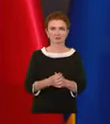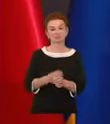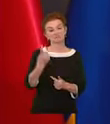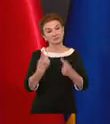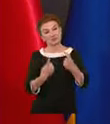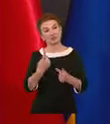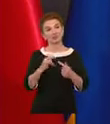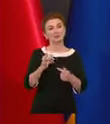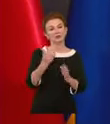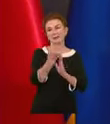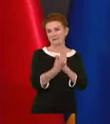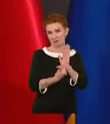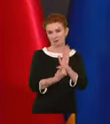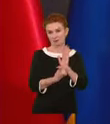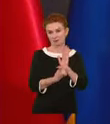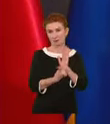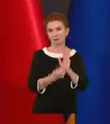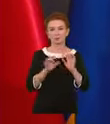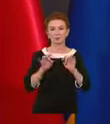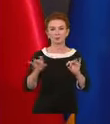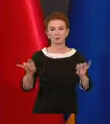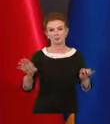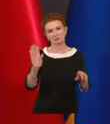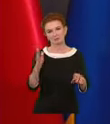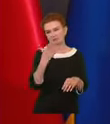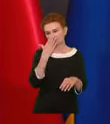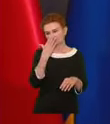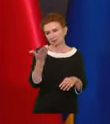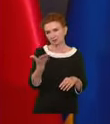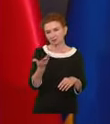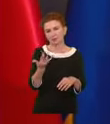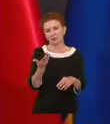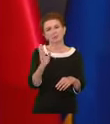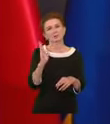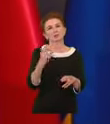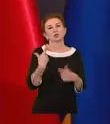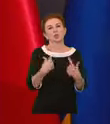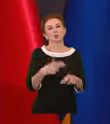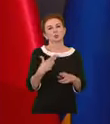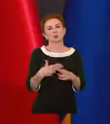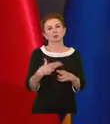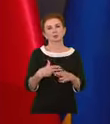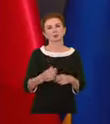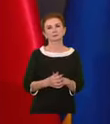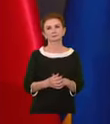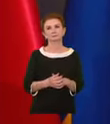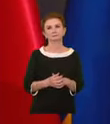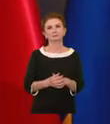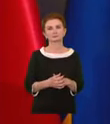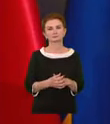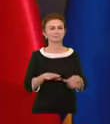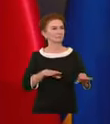te warunki będą wyglądały, ile będziemy mieli chorych, ile miejsc